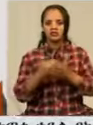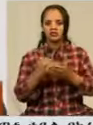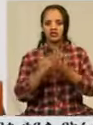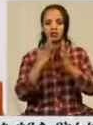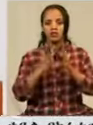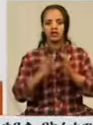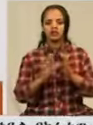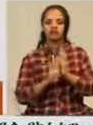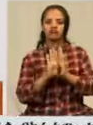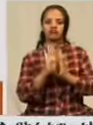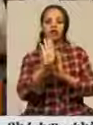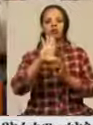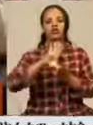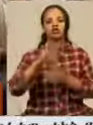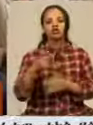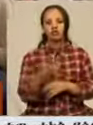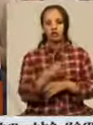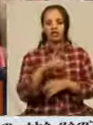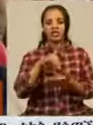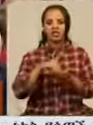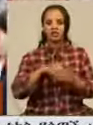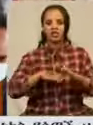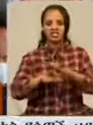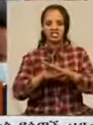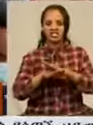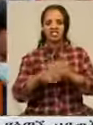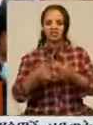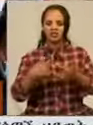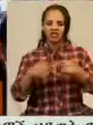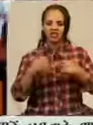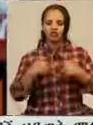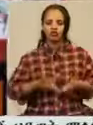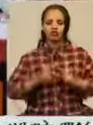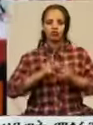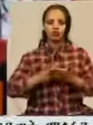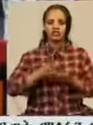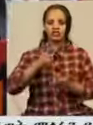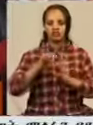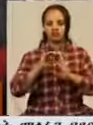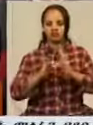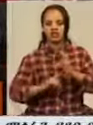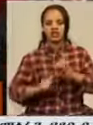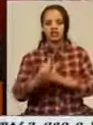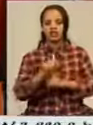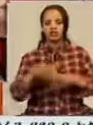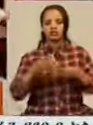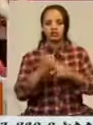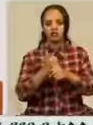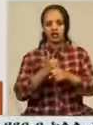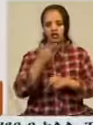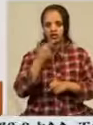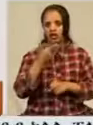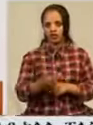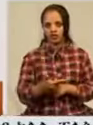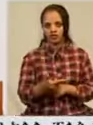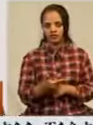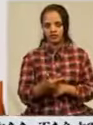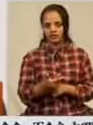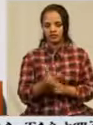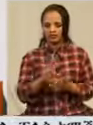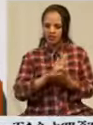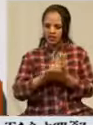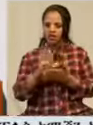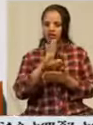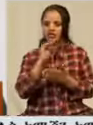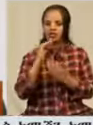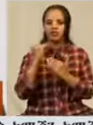ምርታማነት ለማሳደግ በገጠርም ሆነ በከተማ ስር እየሰደደ የመጣውን የኑሮ ውድነት ለመቀነስ ቅድሚያ ሰጥተው እንደሚሰሩም ተናግረዋል። በቂ ግብዓት በጥራትና